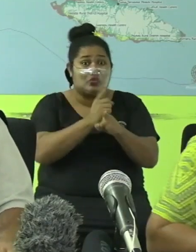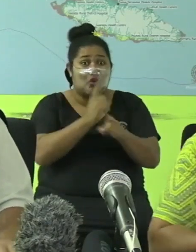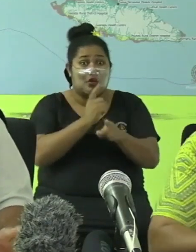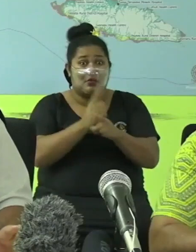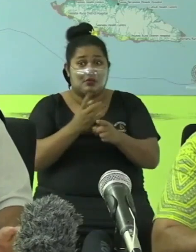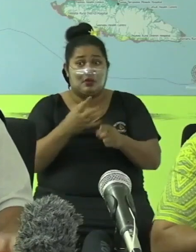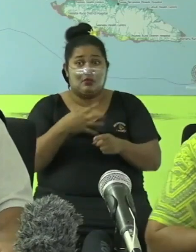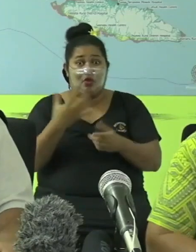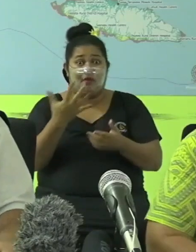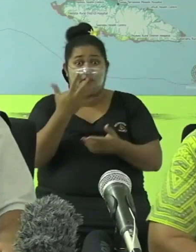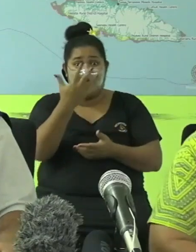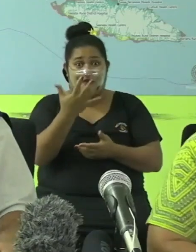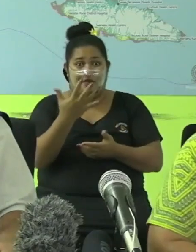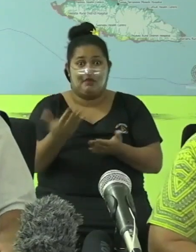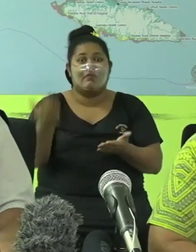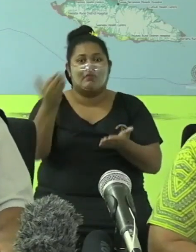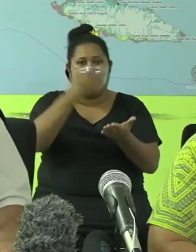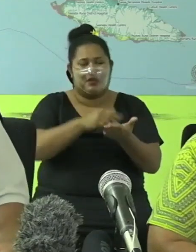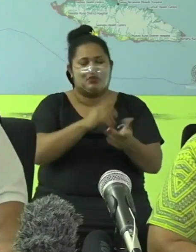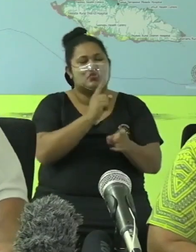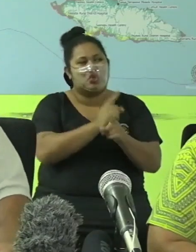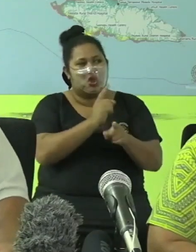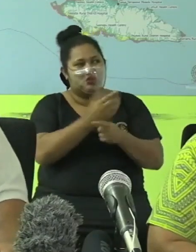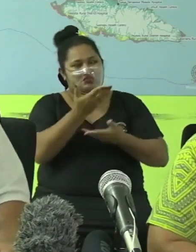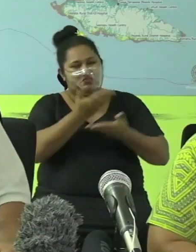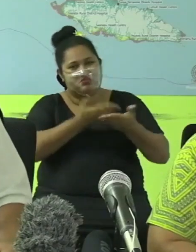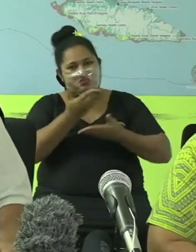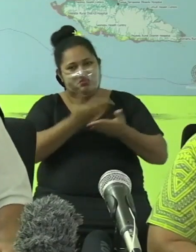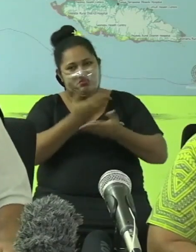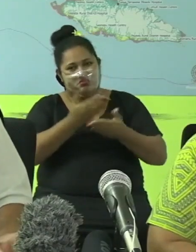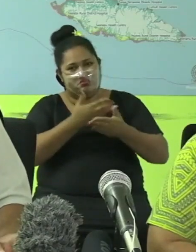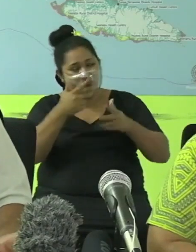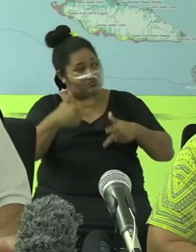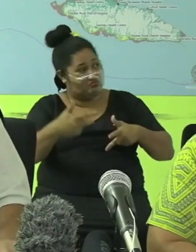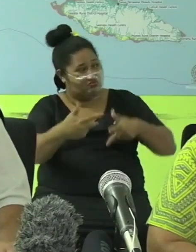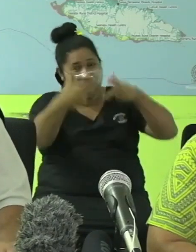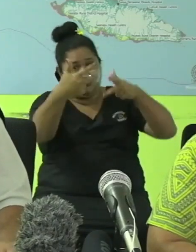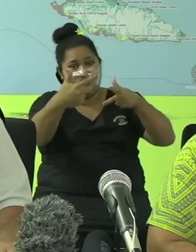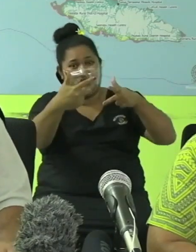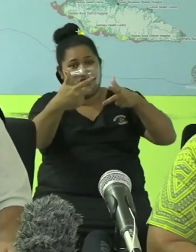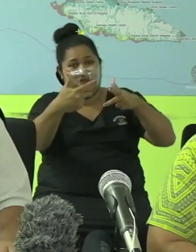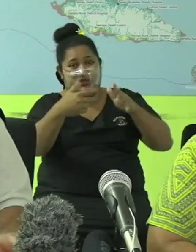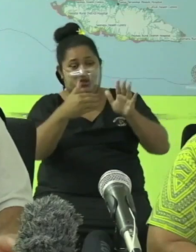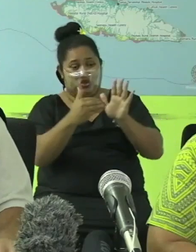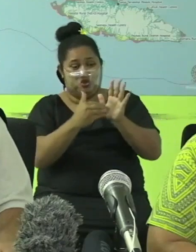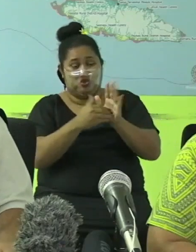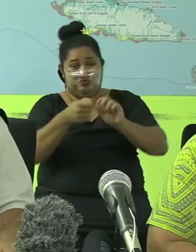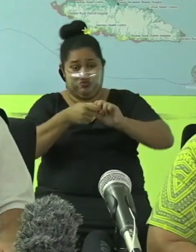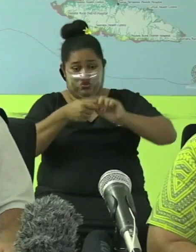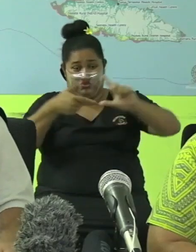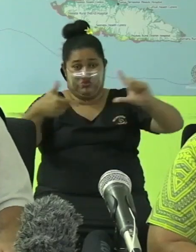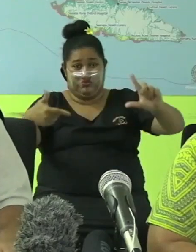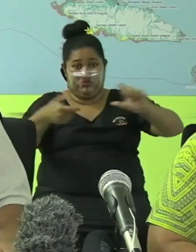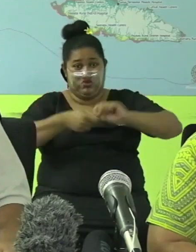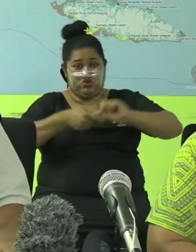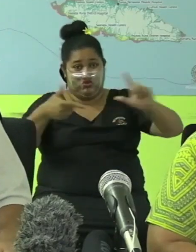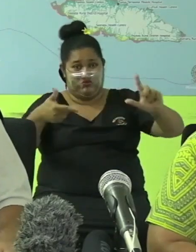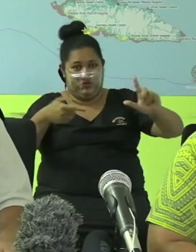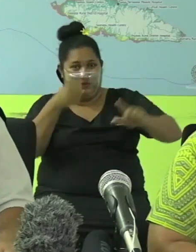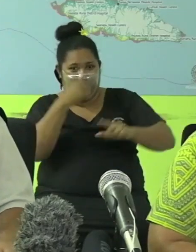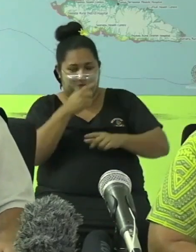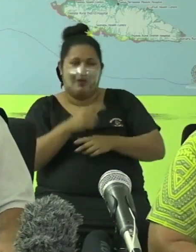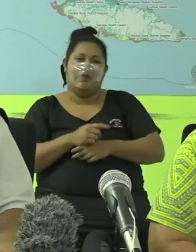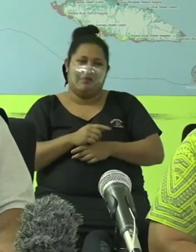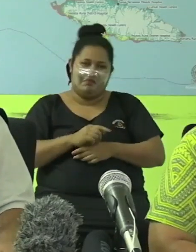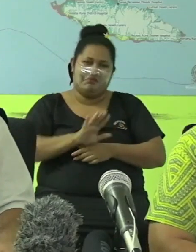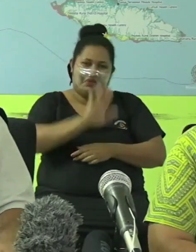TOALIMA matou whaasoa i rungo o le Zoom ia whairo ia tfoi ia whaamarasi